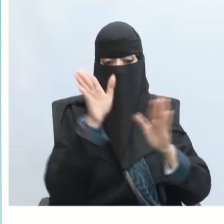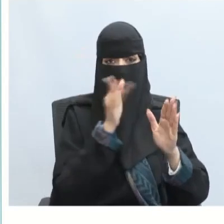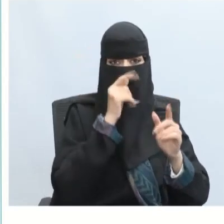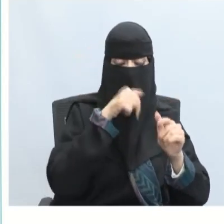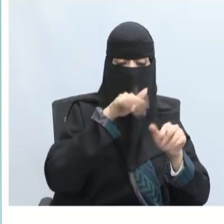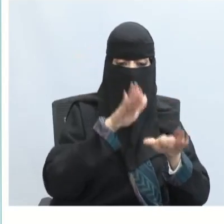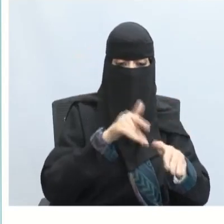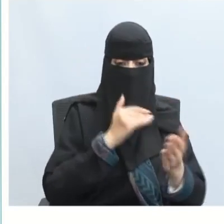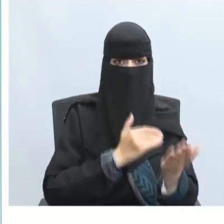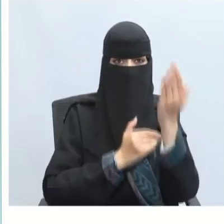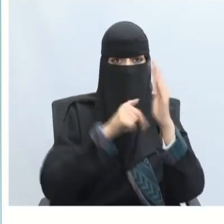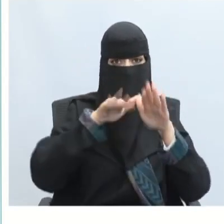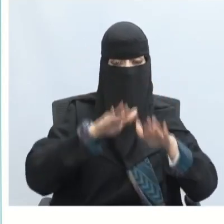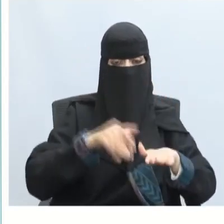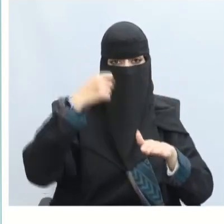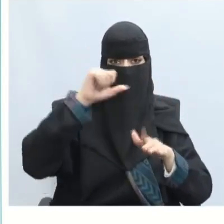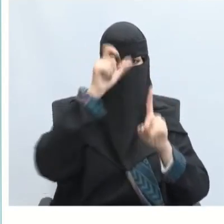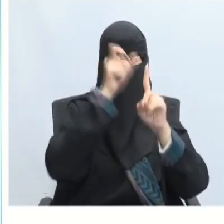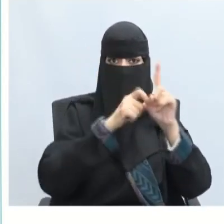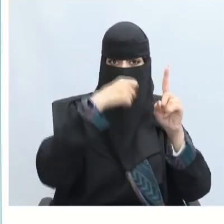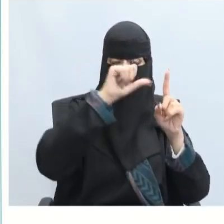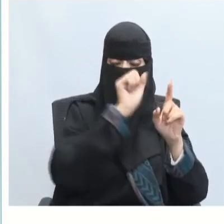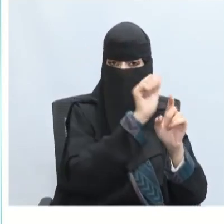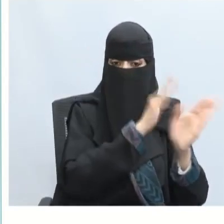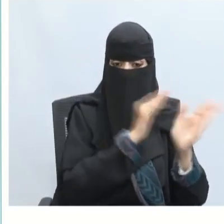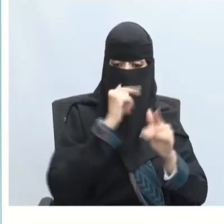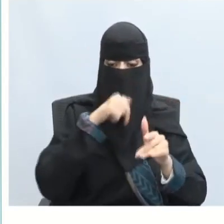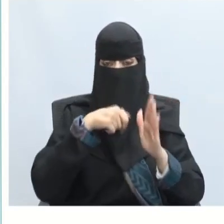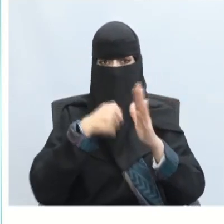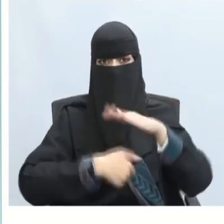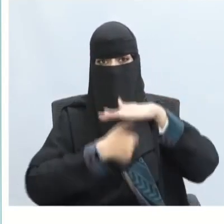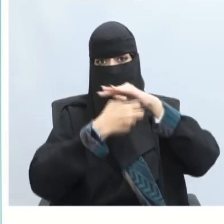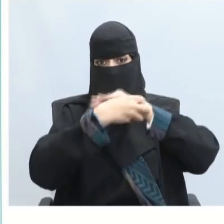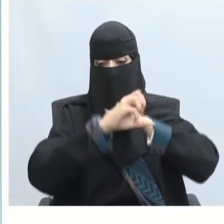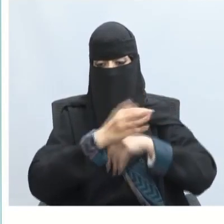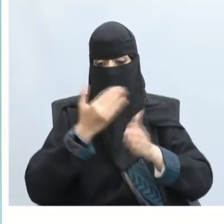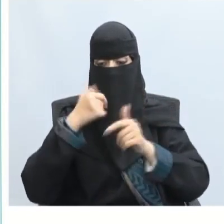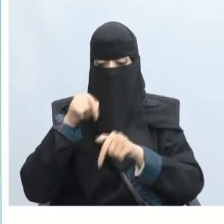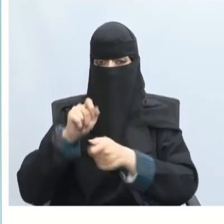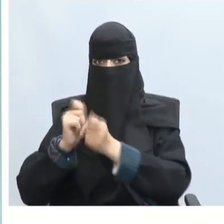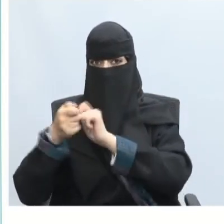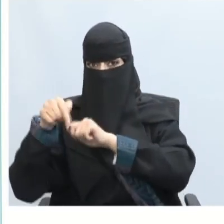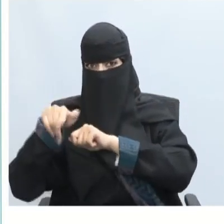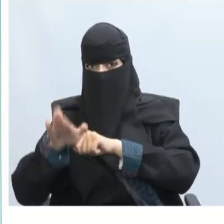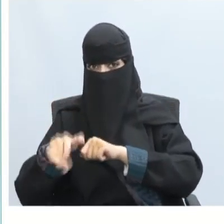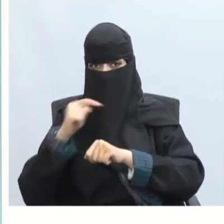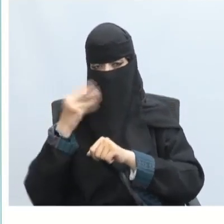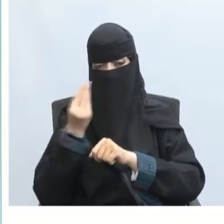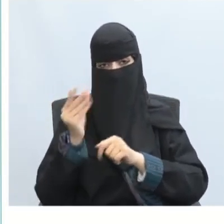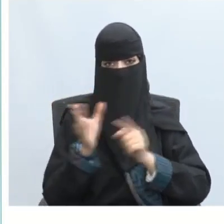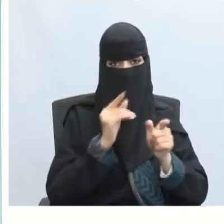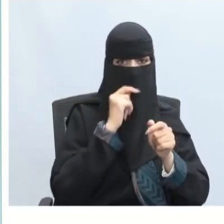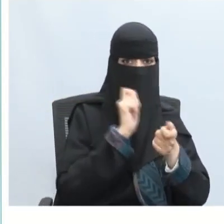الاداره للجهه الحكوميه الوزير المختص او رئيس الجهه التعديل في النظام قليل